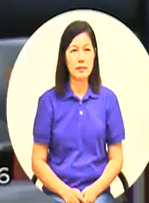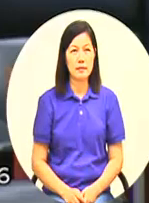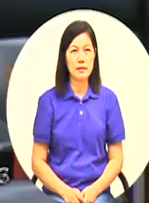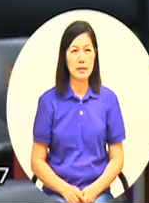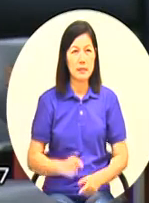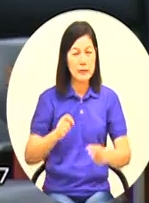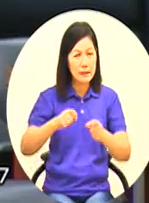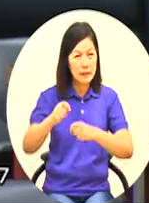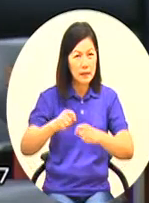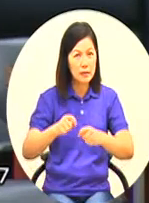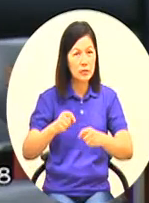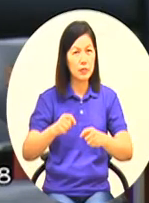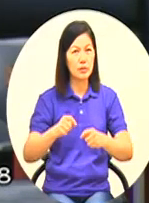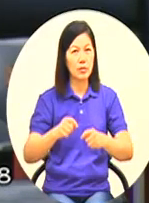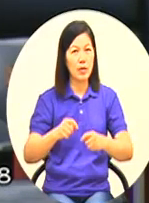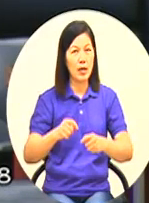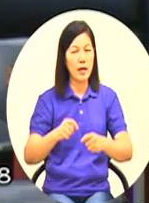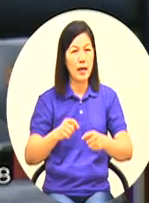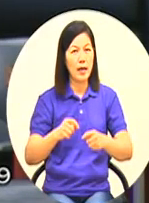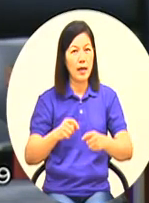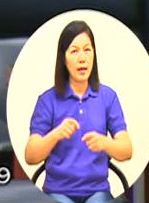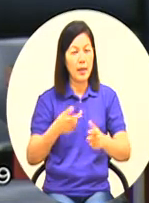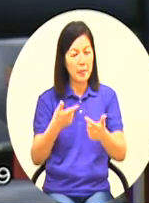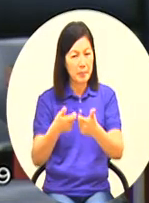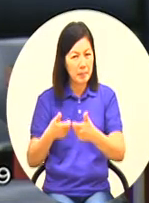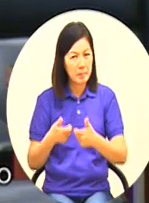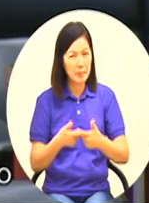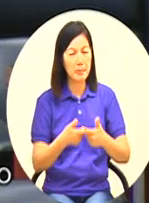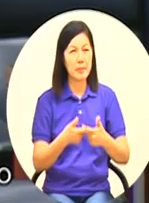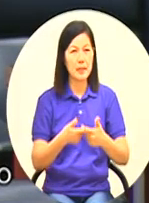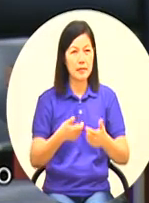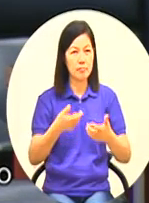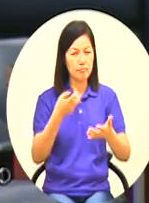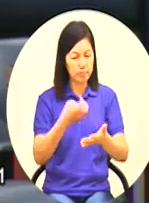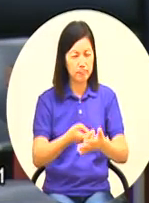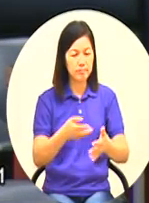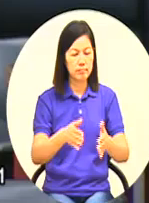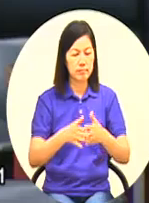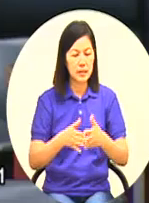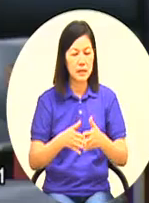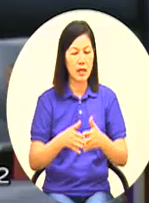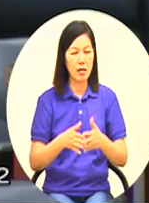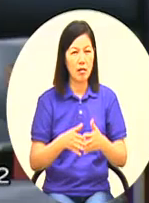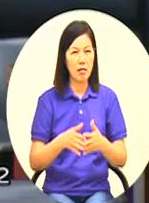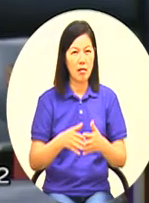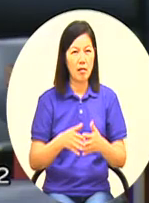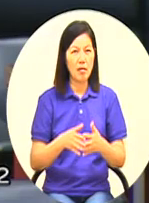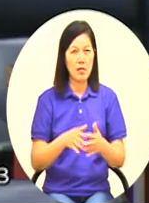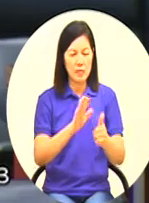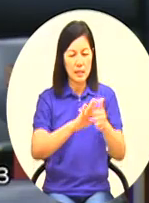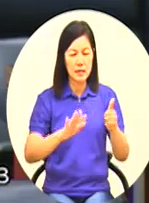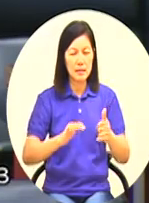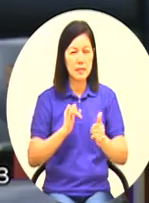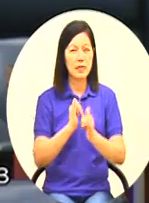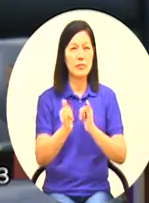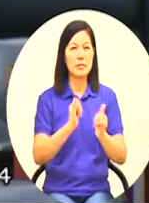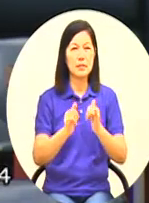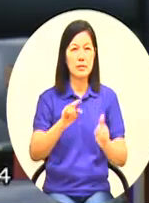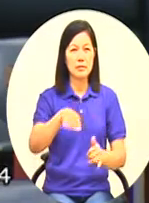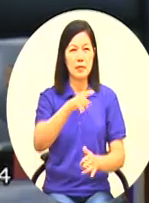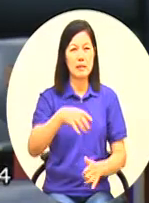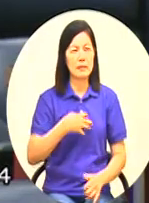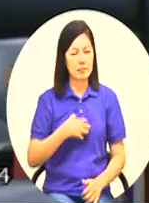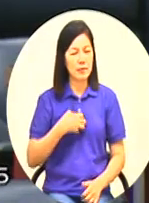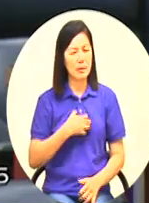慎重一下，以免哦惹了民怨 因为哦，这是真好